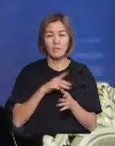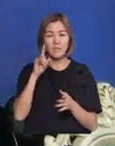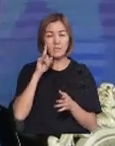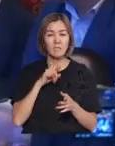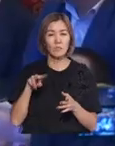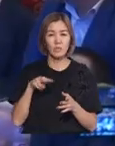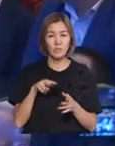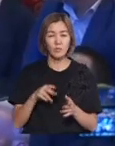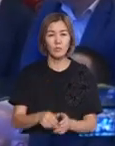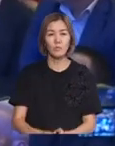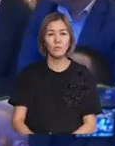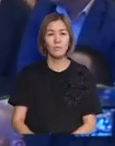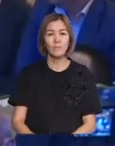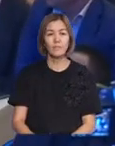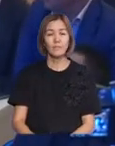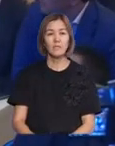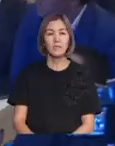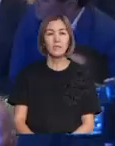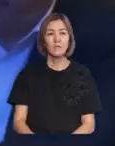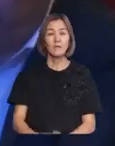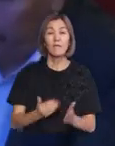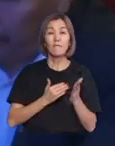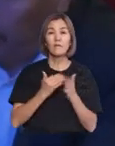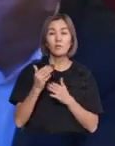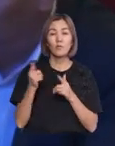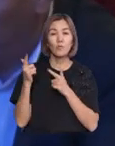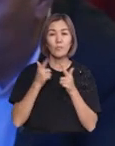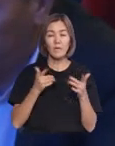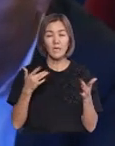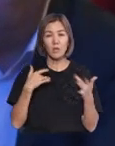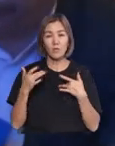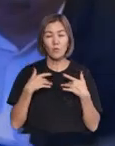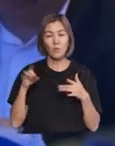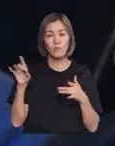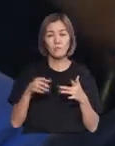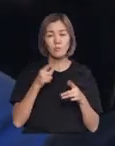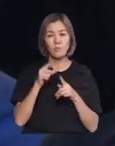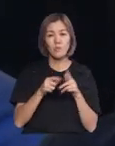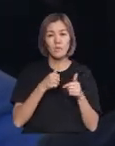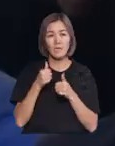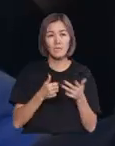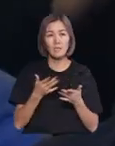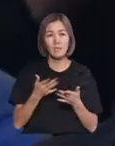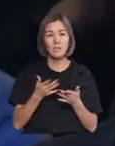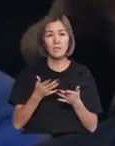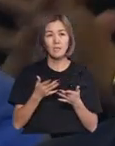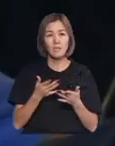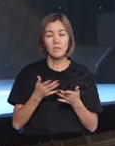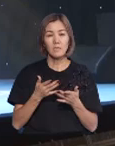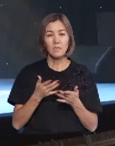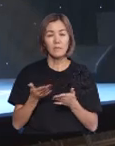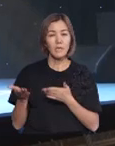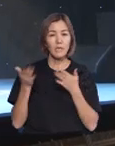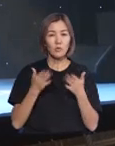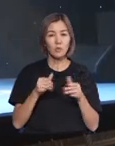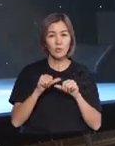литературу. Стоит отметить и высокую подготовку республиканского айтыса «Ултадебиетнинг алыбы». Ведь среди